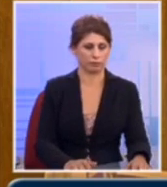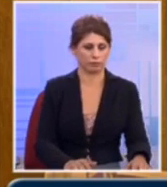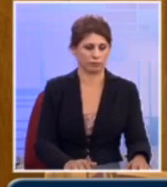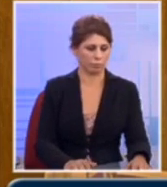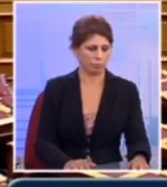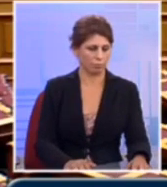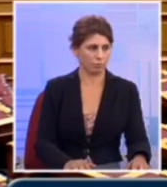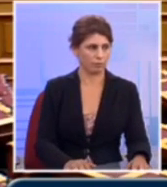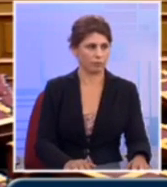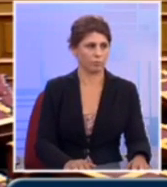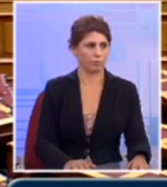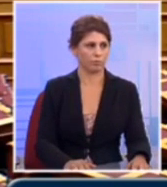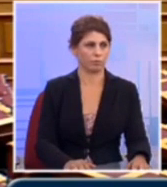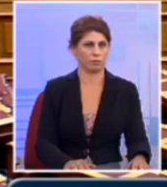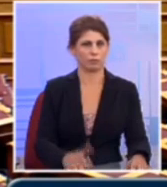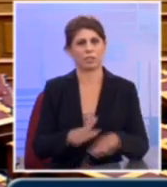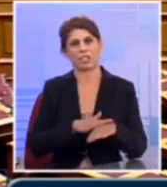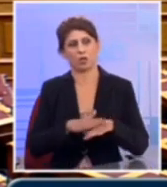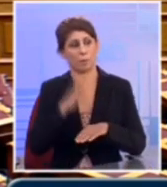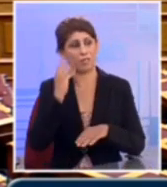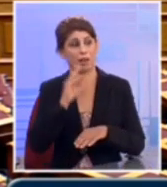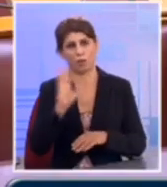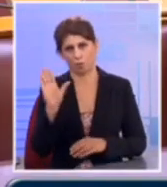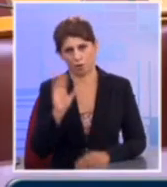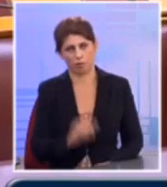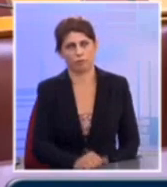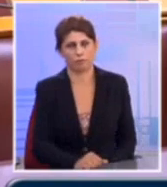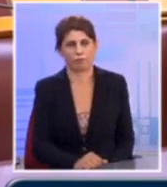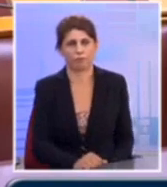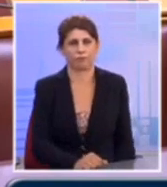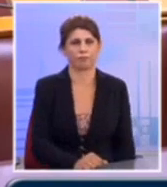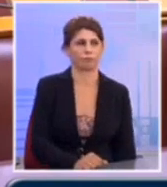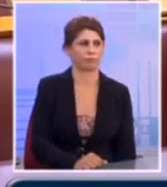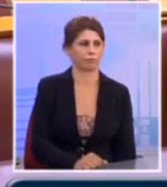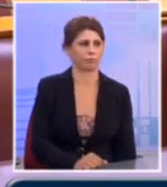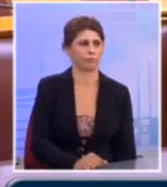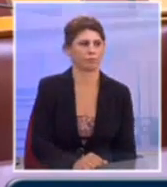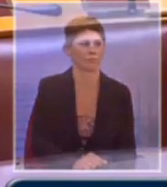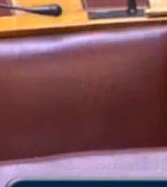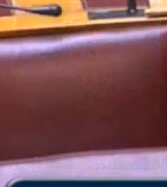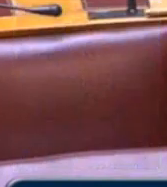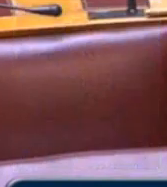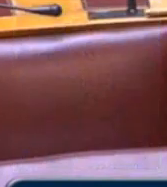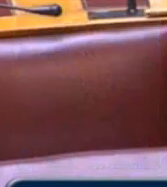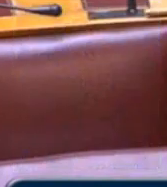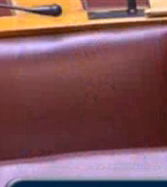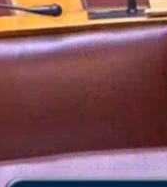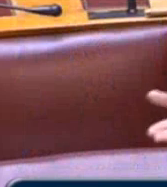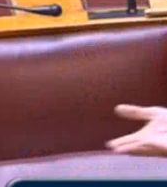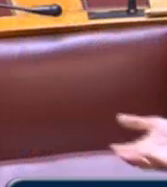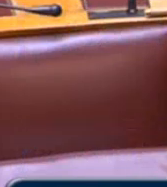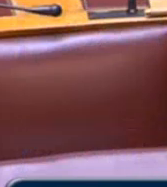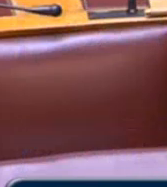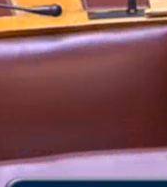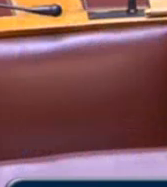δεν καλύπτει τα τεκμήρια φορολογείται με τεκμήρια ενώ οι άλλες επιχειρήσεις αά συγγνώμη έχουμε μέτρα και δύο στομ αυτά σας λέω